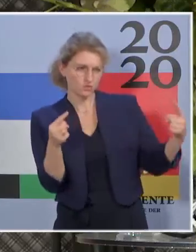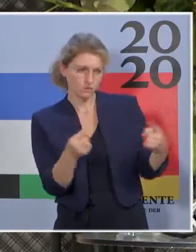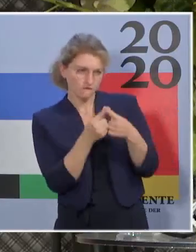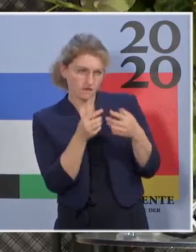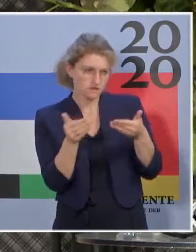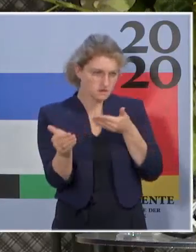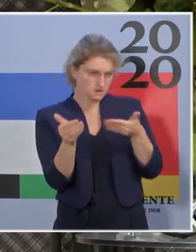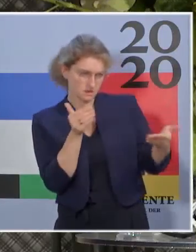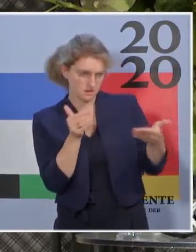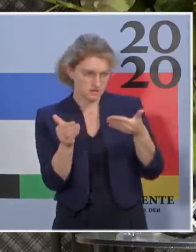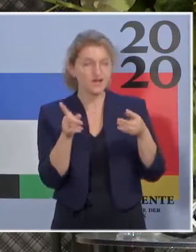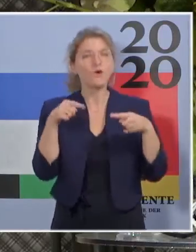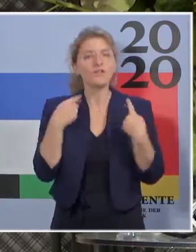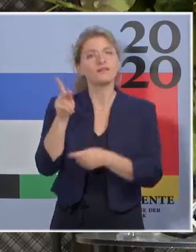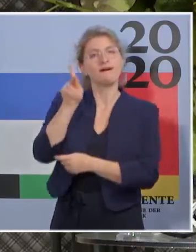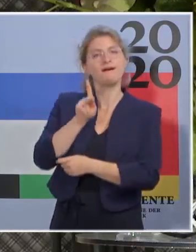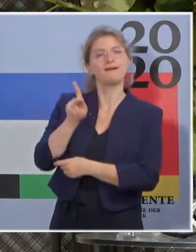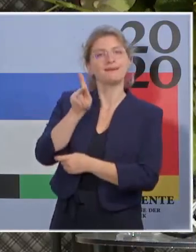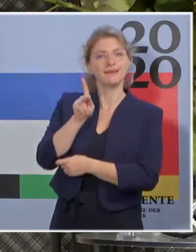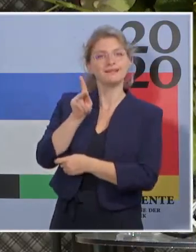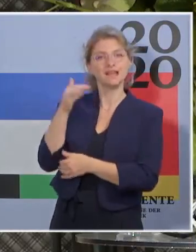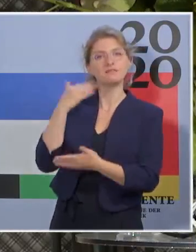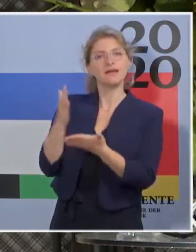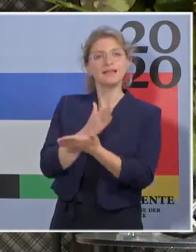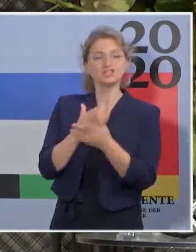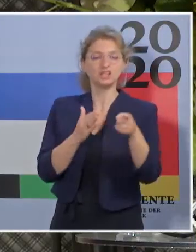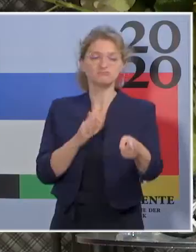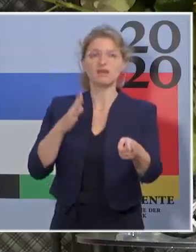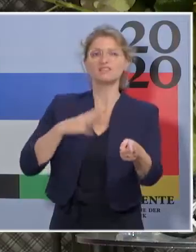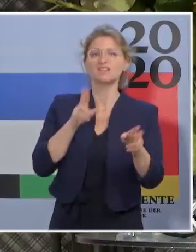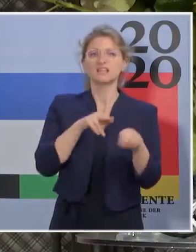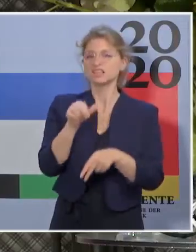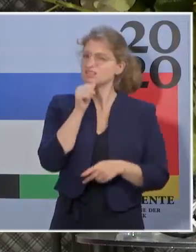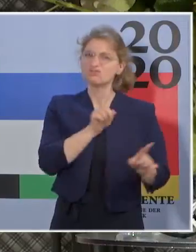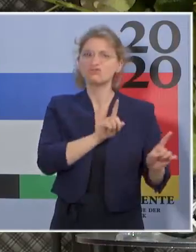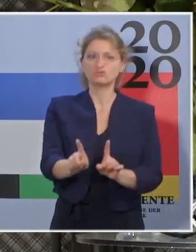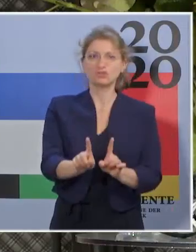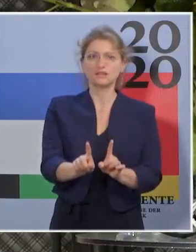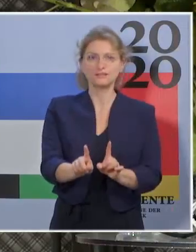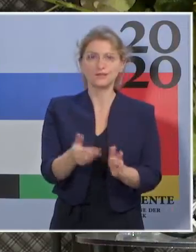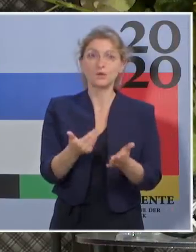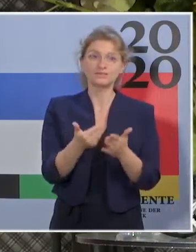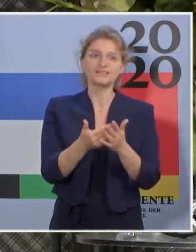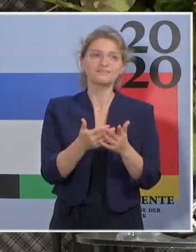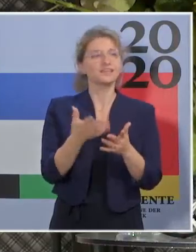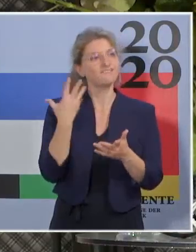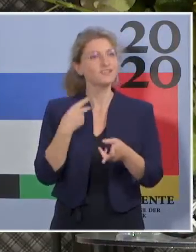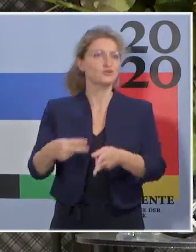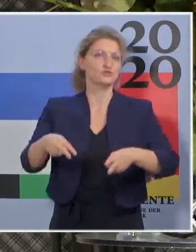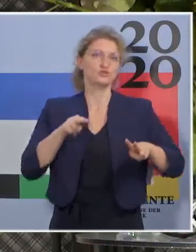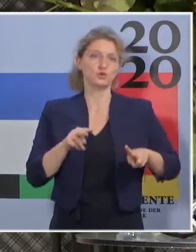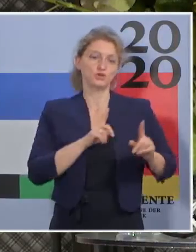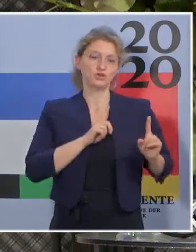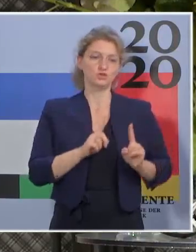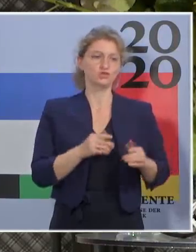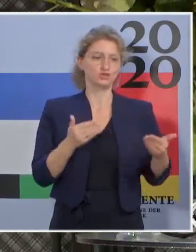Kelsen die Zivilgerichte für unzuständig erklärt und damit den Zustand wiederhergestellt. Das hat ihm große Kritik